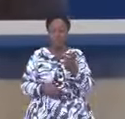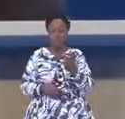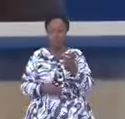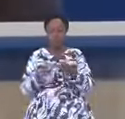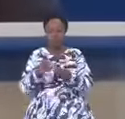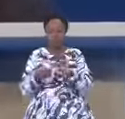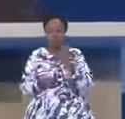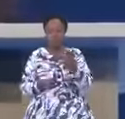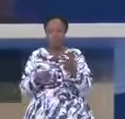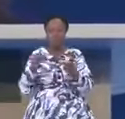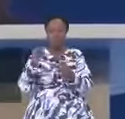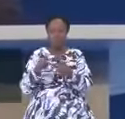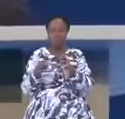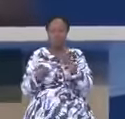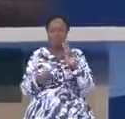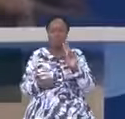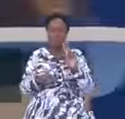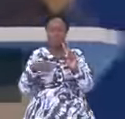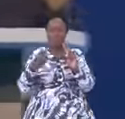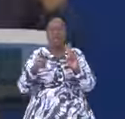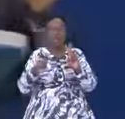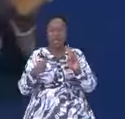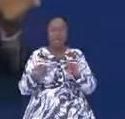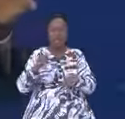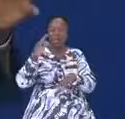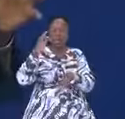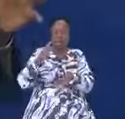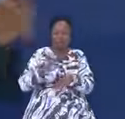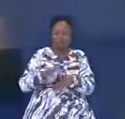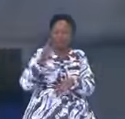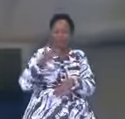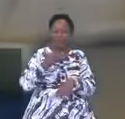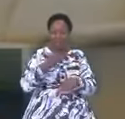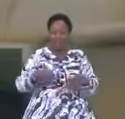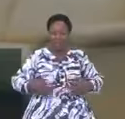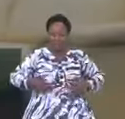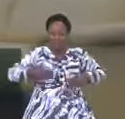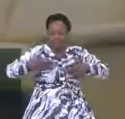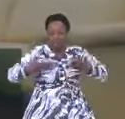deuxième point la conviction et la confession des péchés marqué